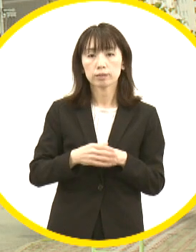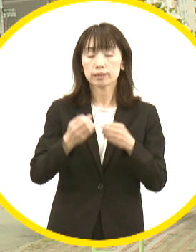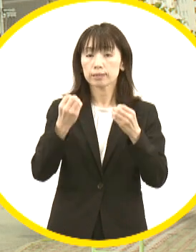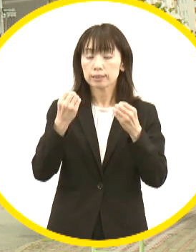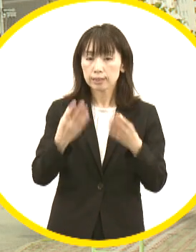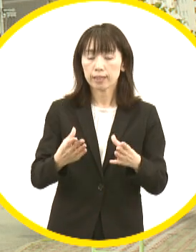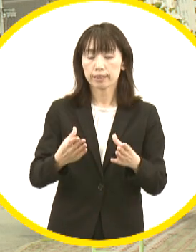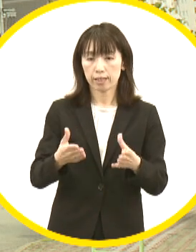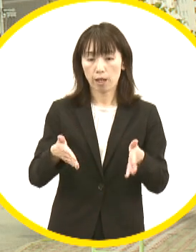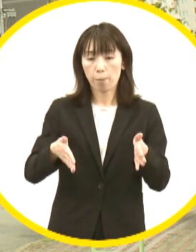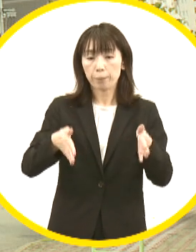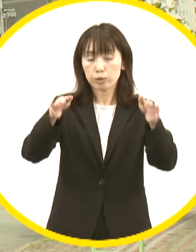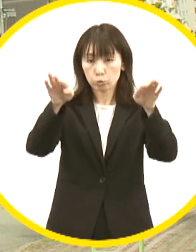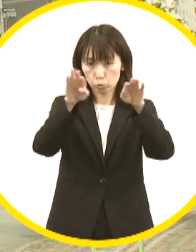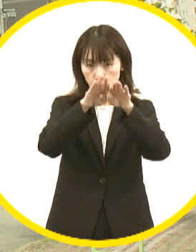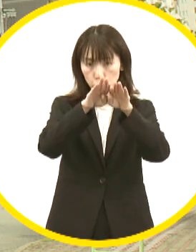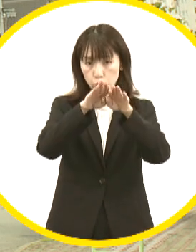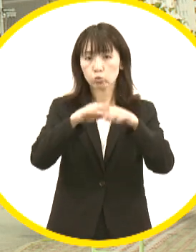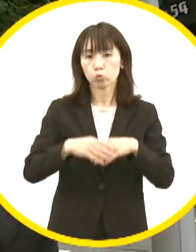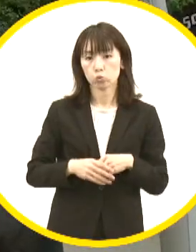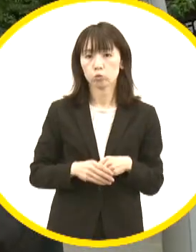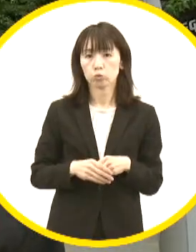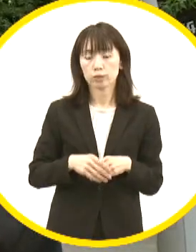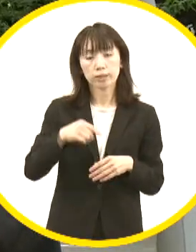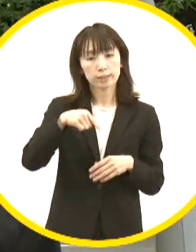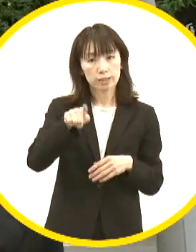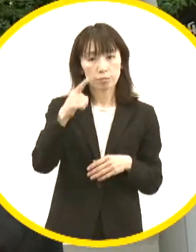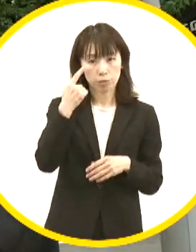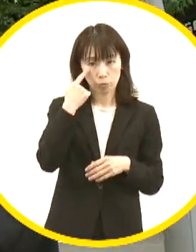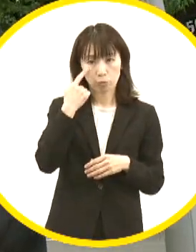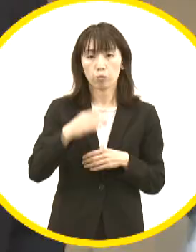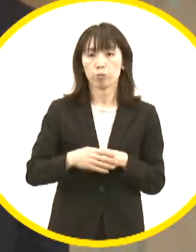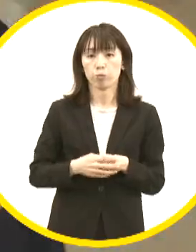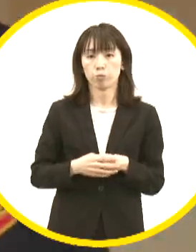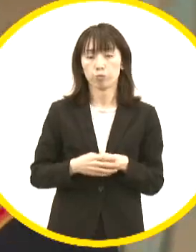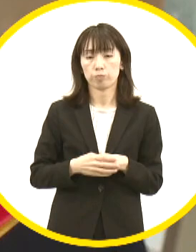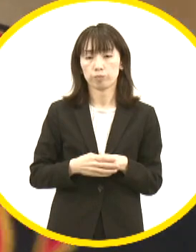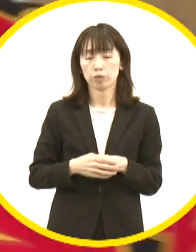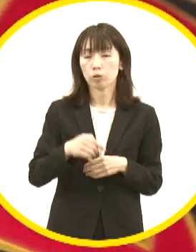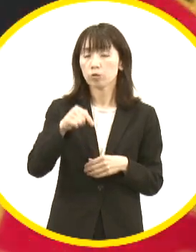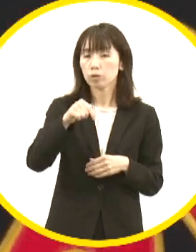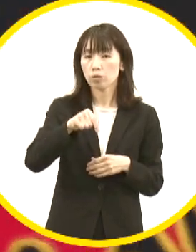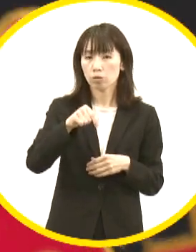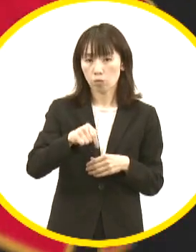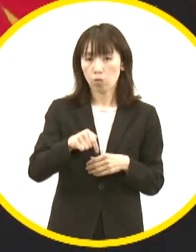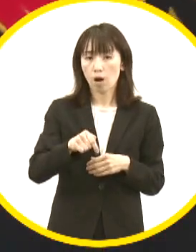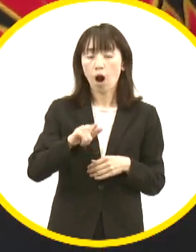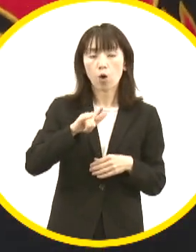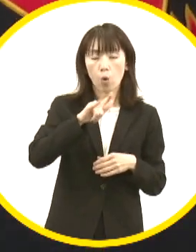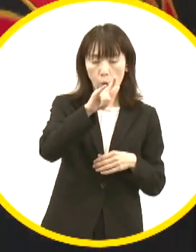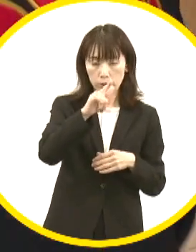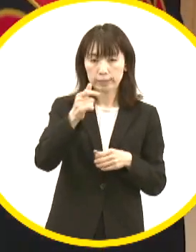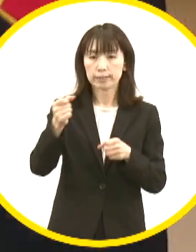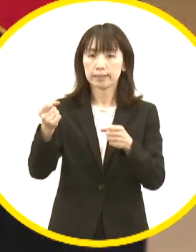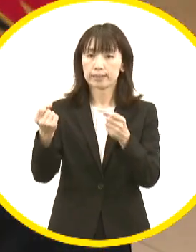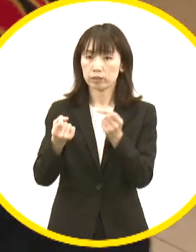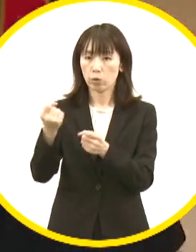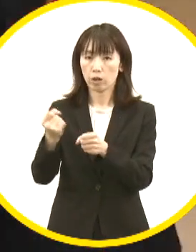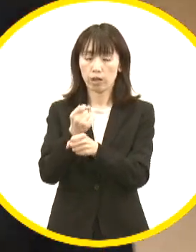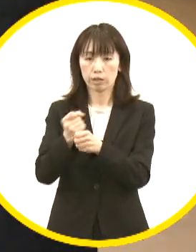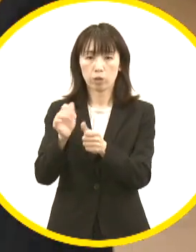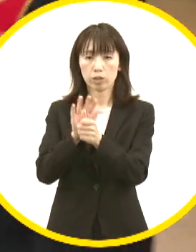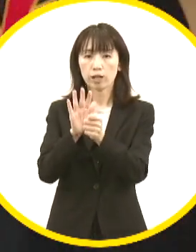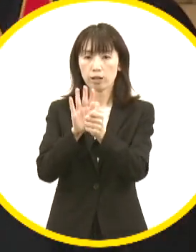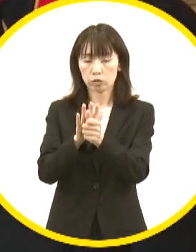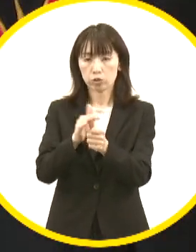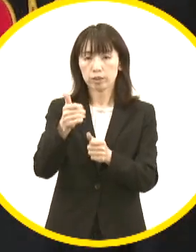先端ビル。こう、行ってみますか。お願いします。 訪れたのは航空機や自動車の産業